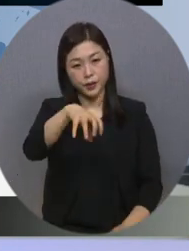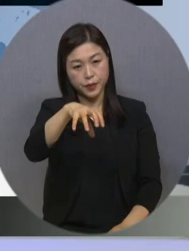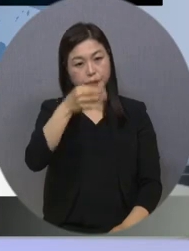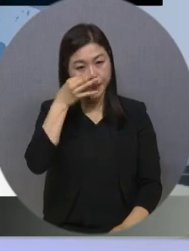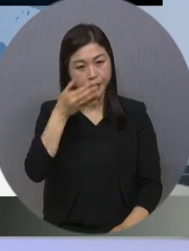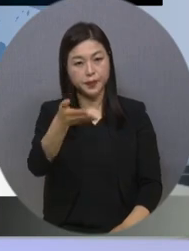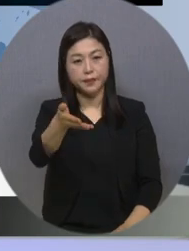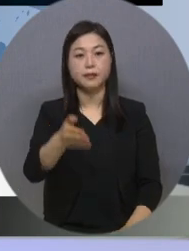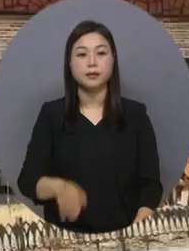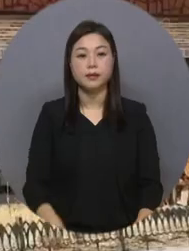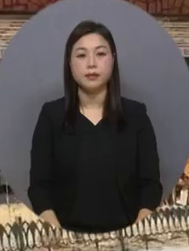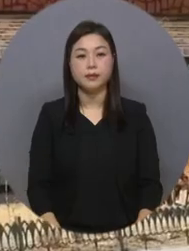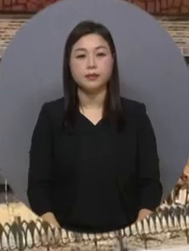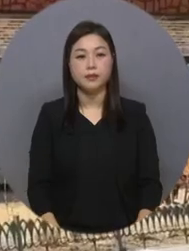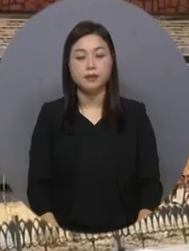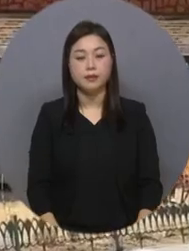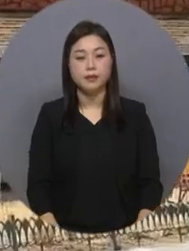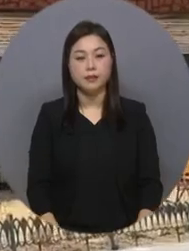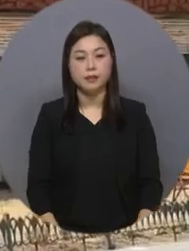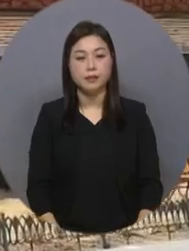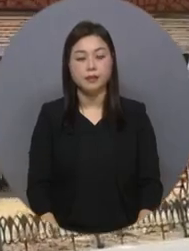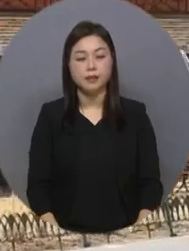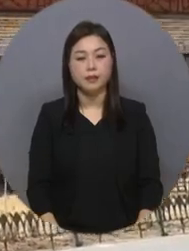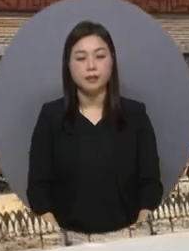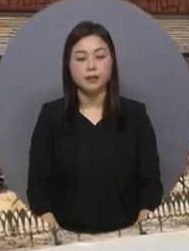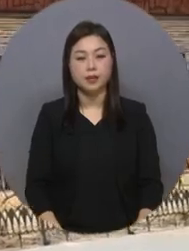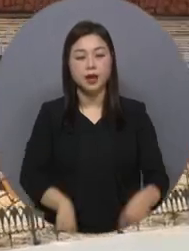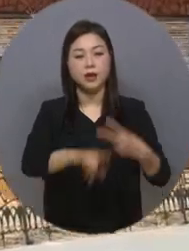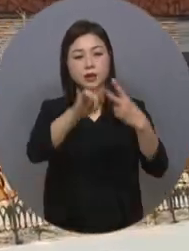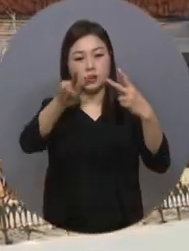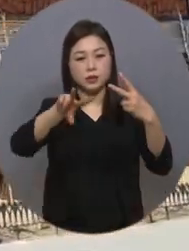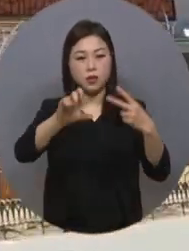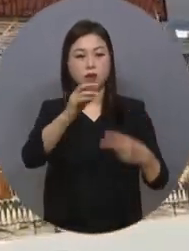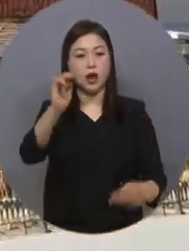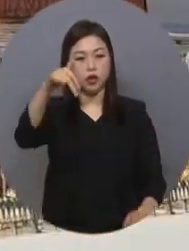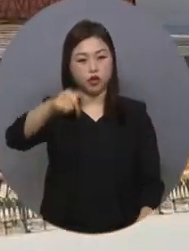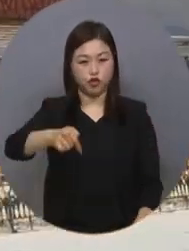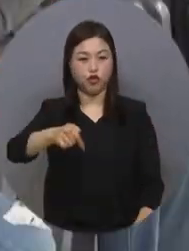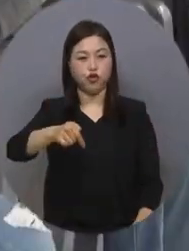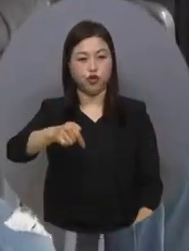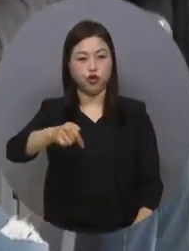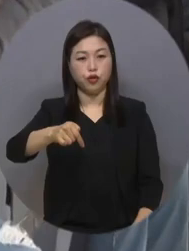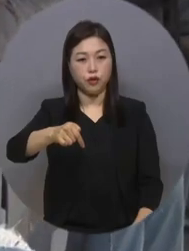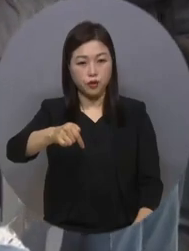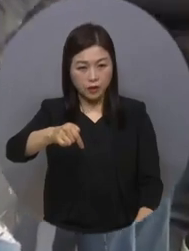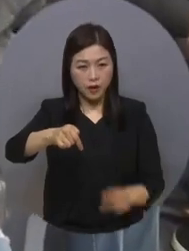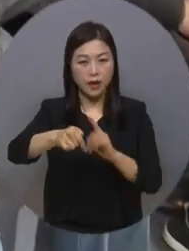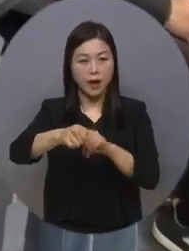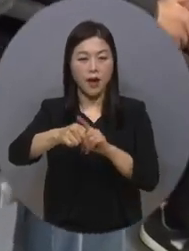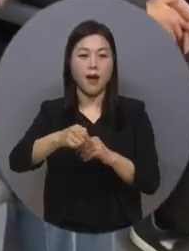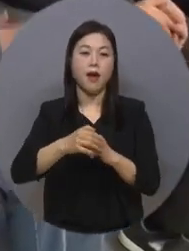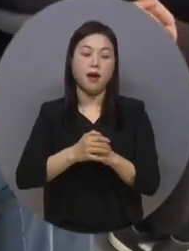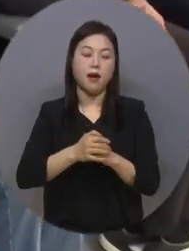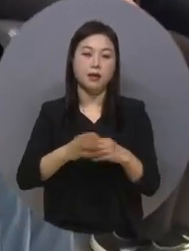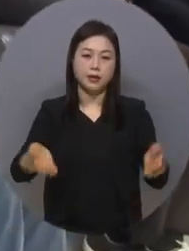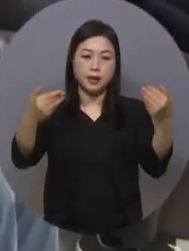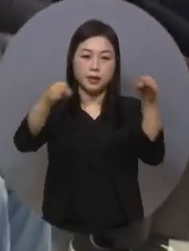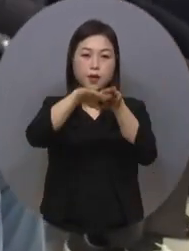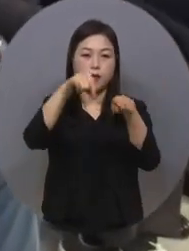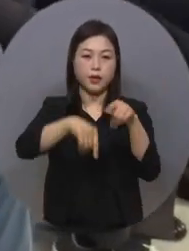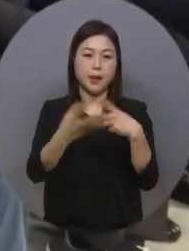다녀왔습니다. 지난 25일 양주시 남면 경기 에이블 아트센터로 많은 인파가